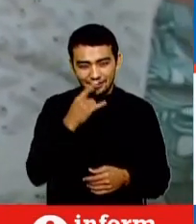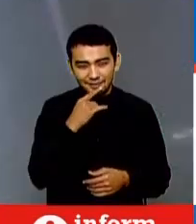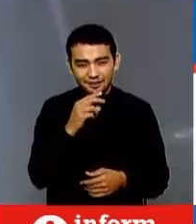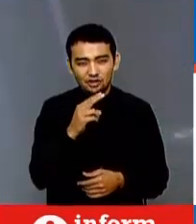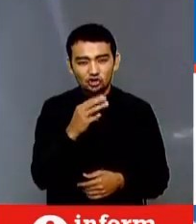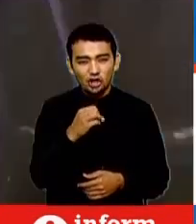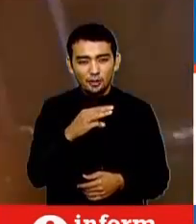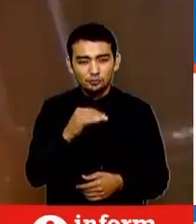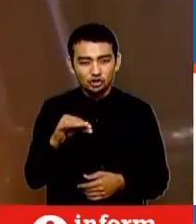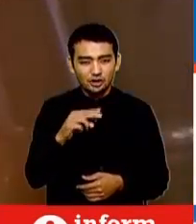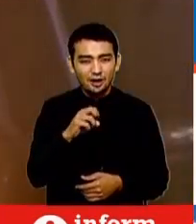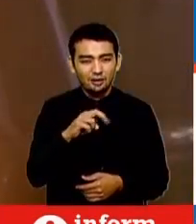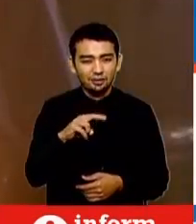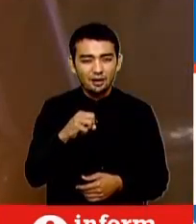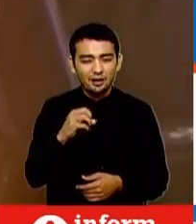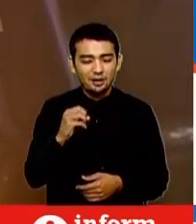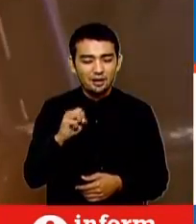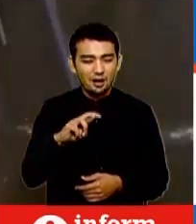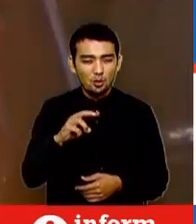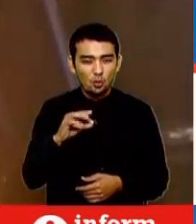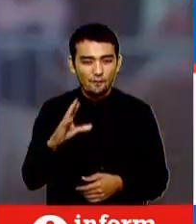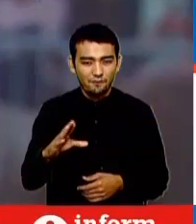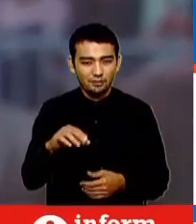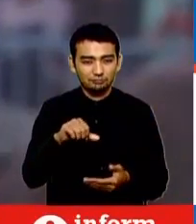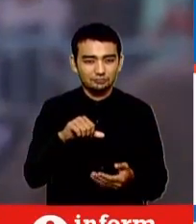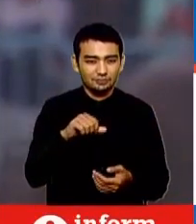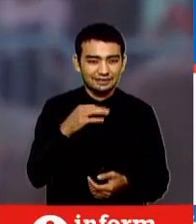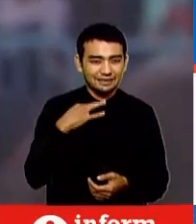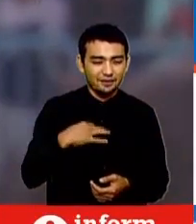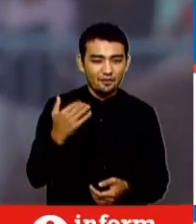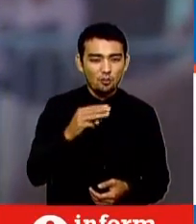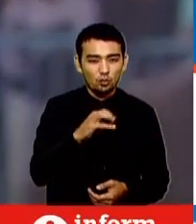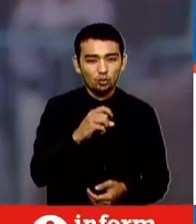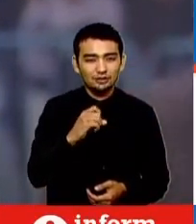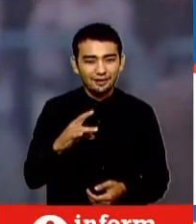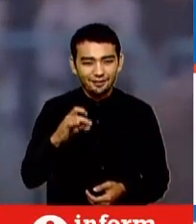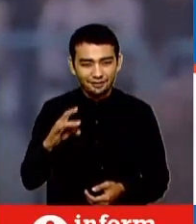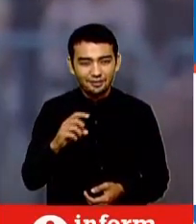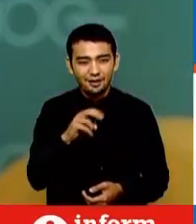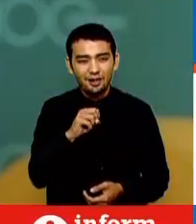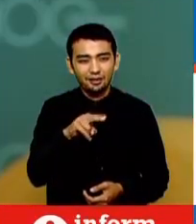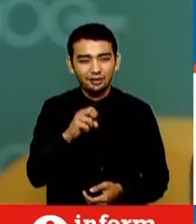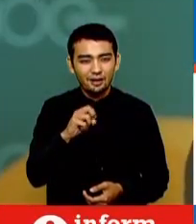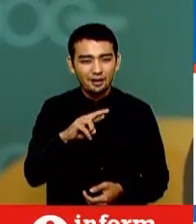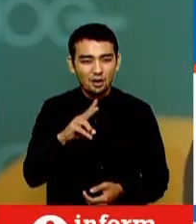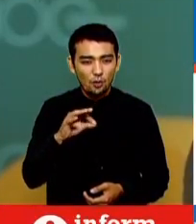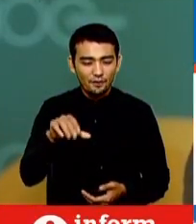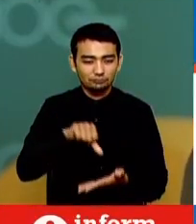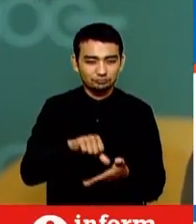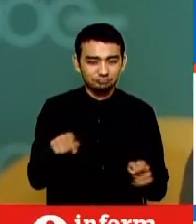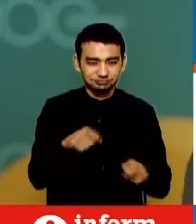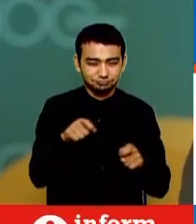Шамшы Қалдаяқовтың шығармашылығына арналды. Оркестрге Шамшы Қалдаяқовтың ұлы Мұхтар Қалдаяқов дирижерлік етті. Арнай